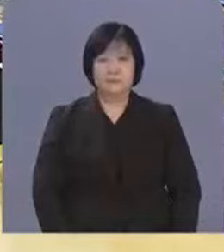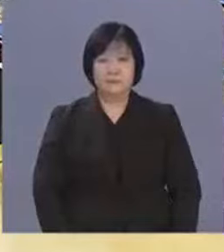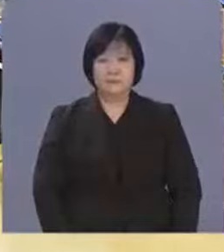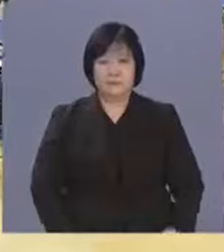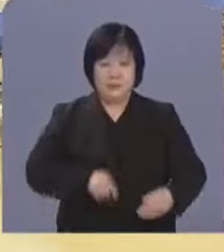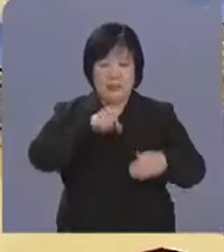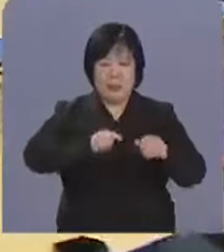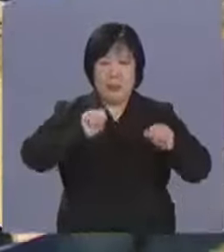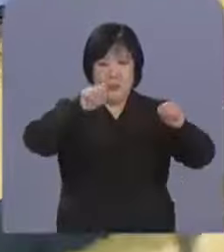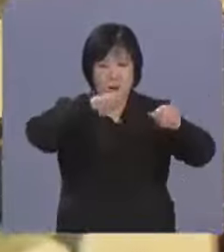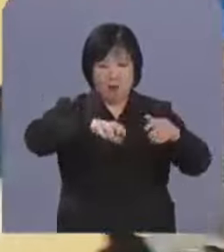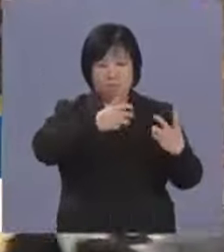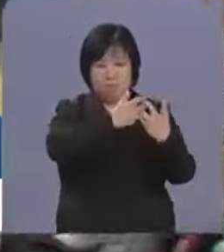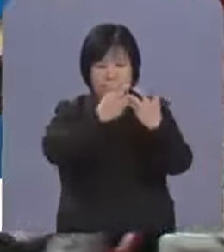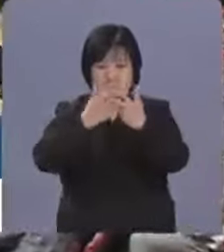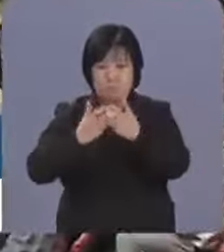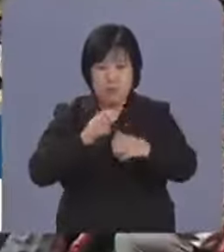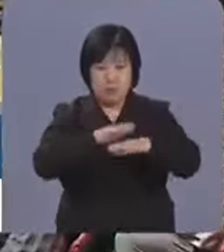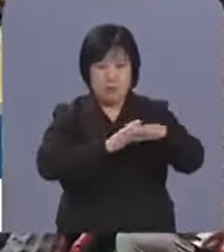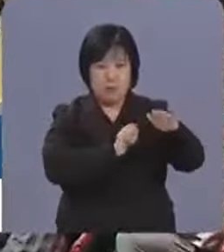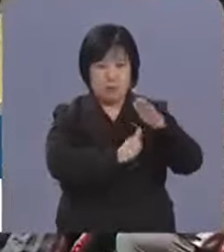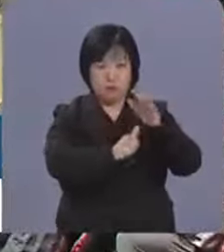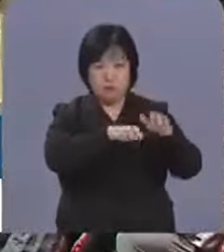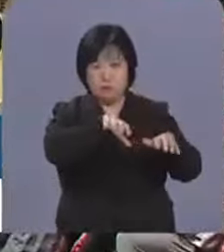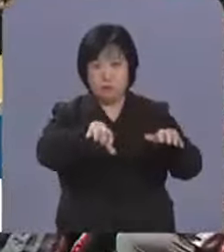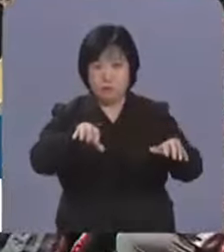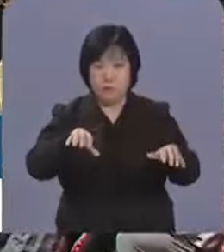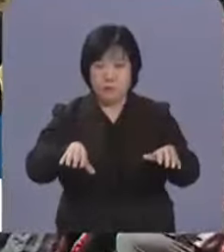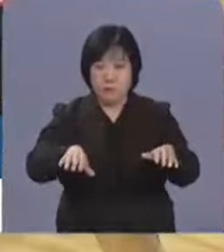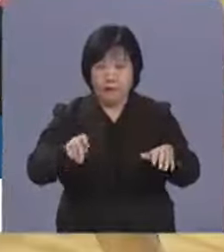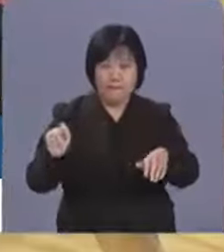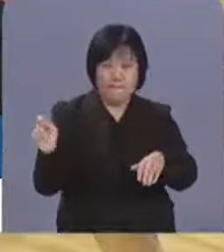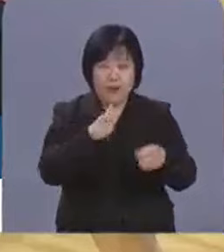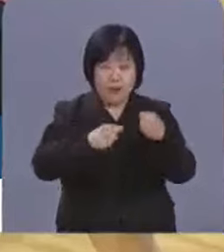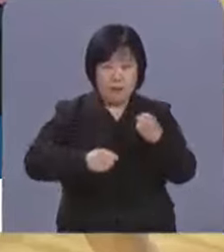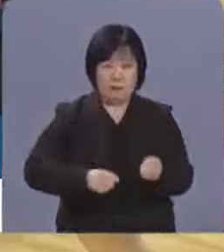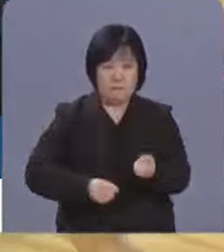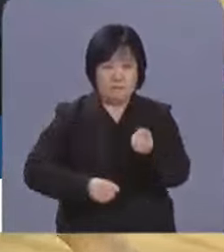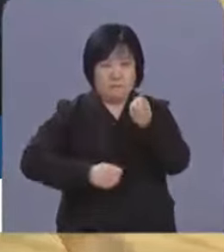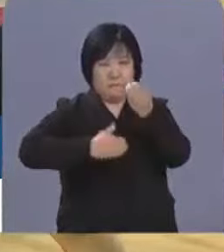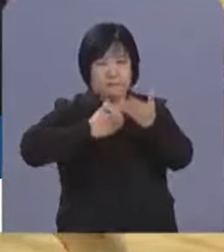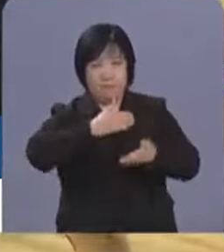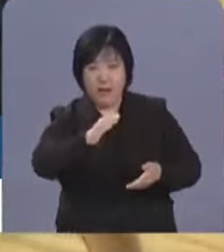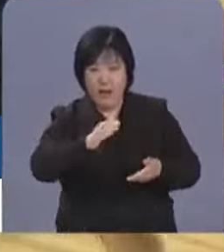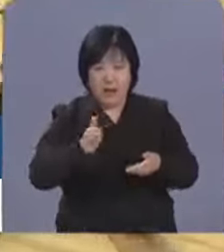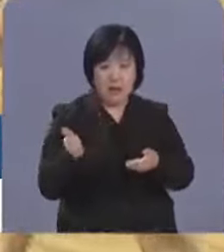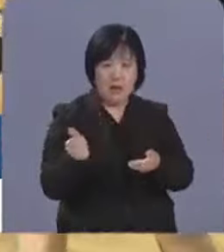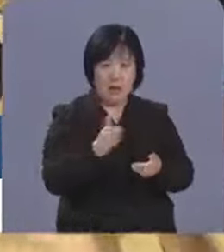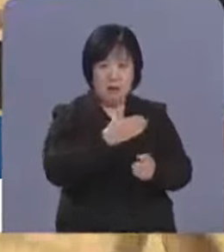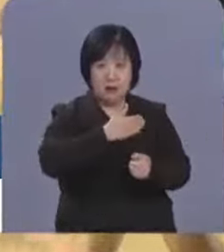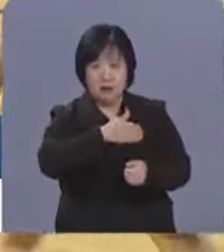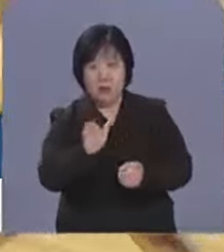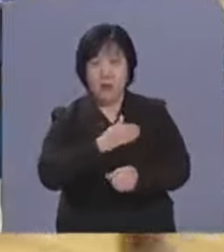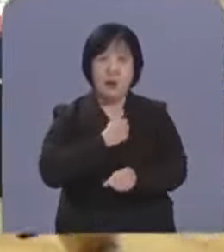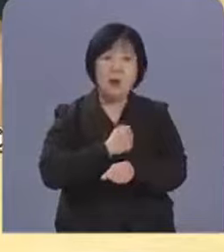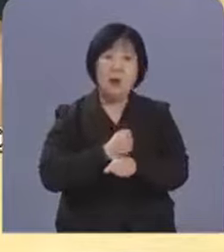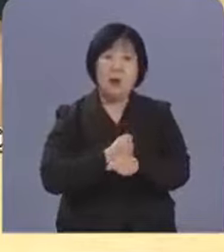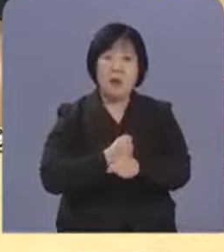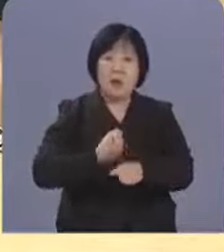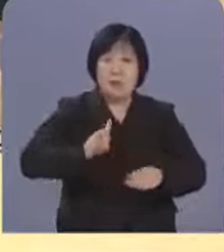실내 체육관을 가득 채운 수백 명의 선수들. 재빠른 서브로 상대와 공을 주고받으며 치열한 경기를